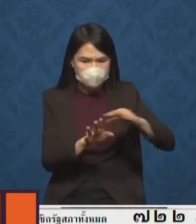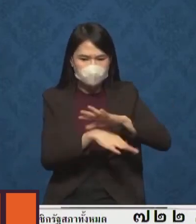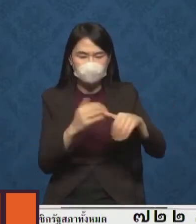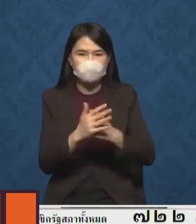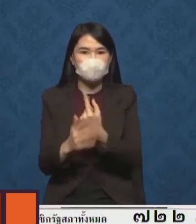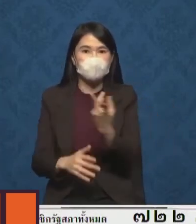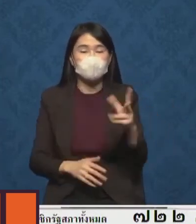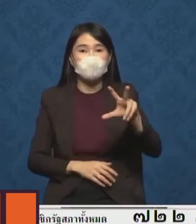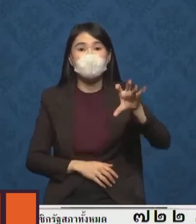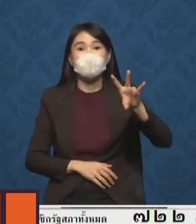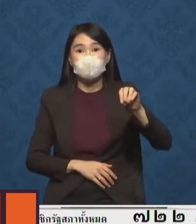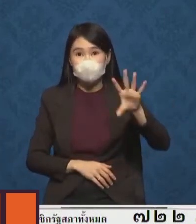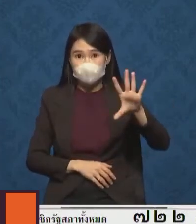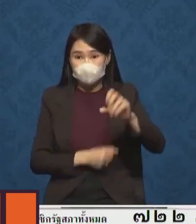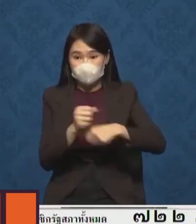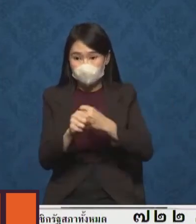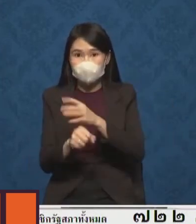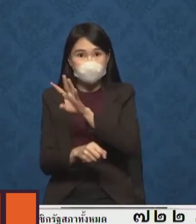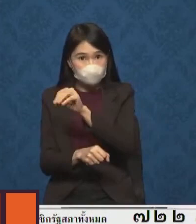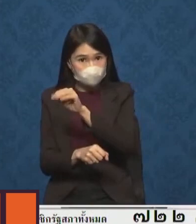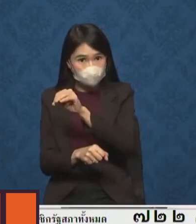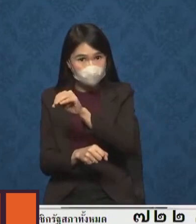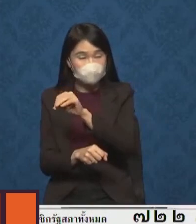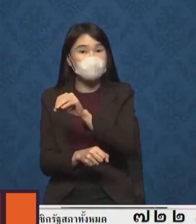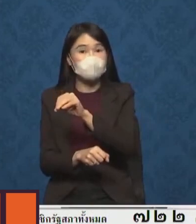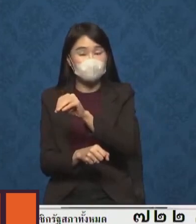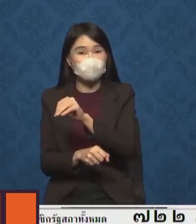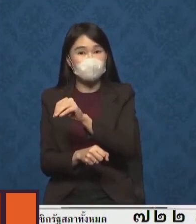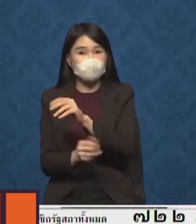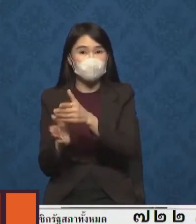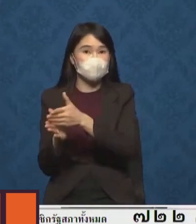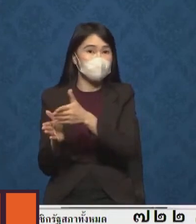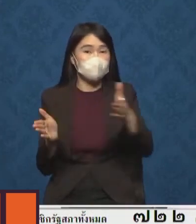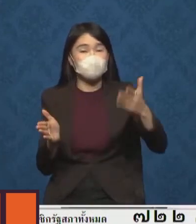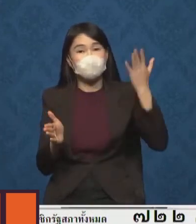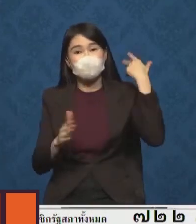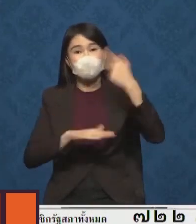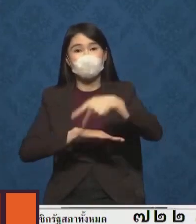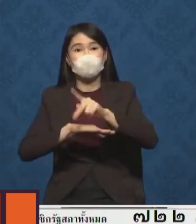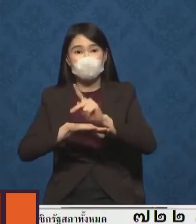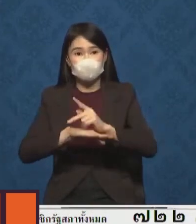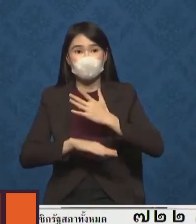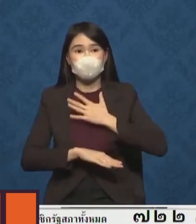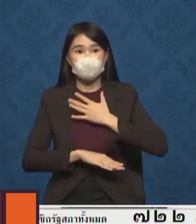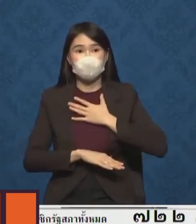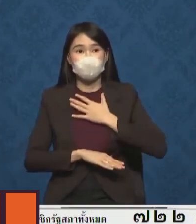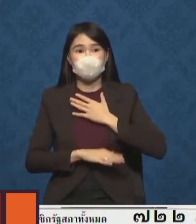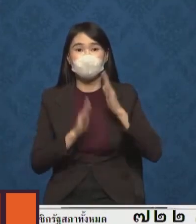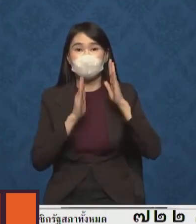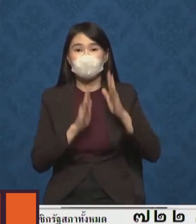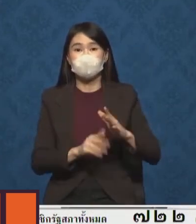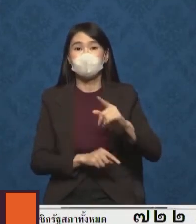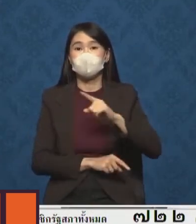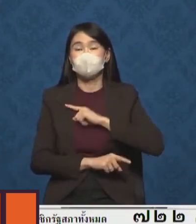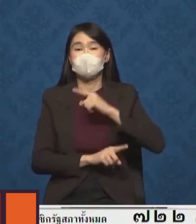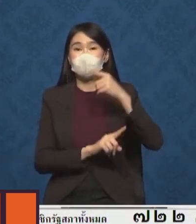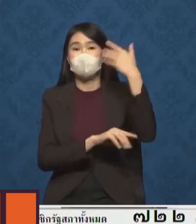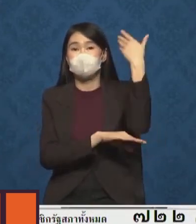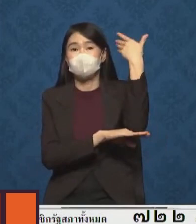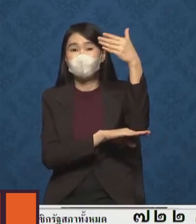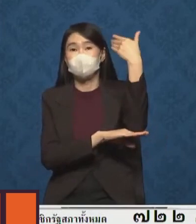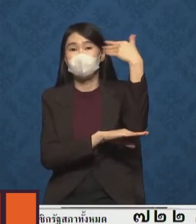นัจะพ่อปี 240 สมัยทําประทานเนี่ยครั ผมเองเป็หนึ่ในคนไปยืนบกทงเขียว